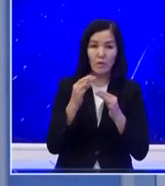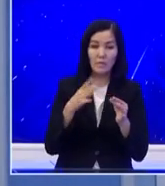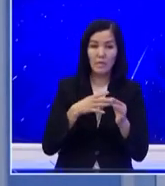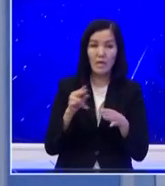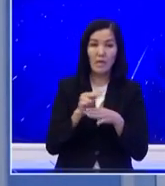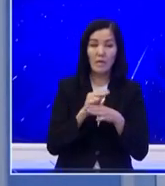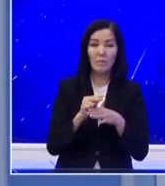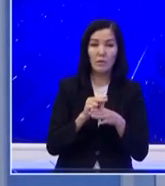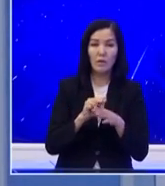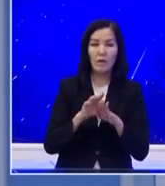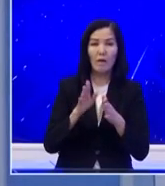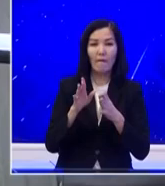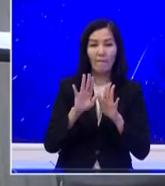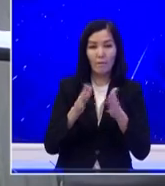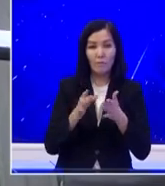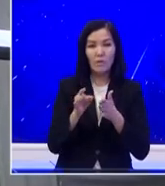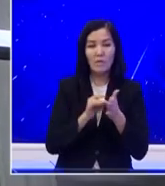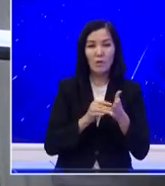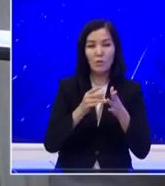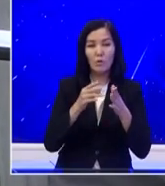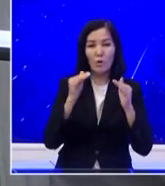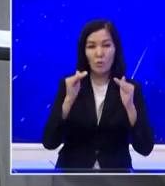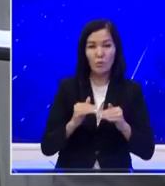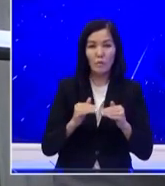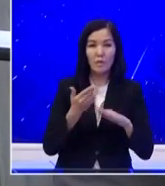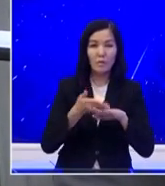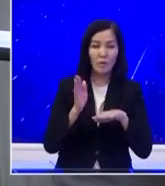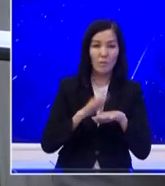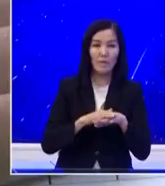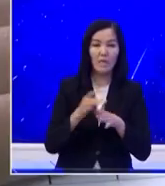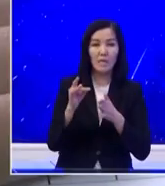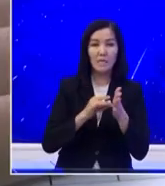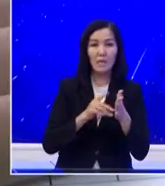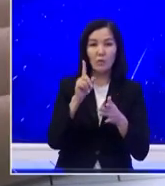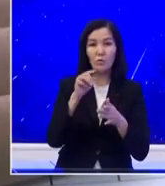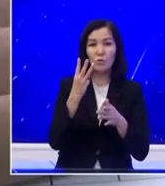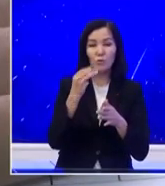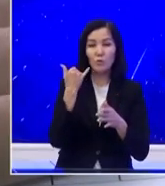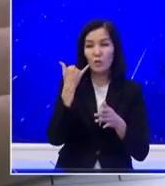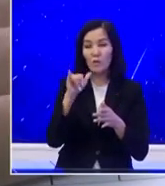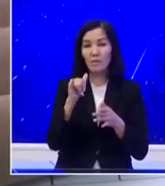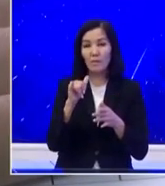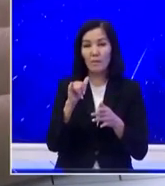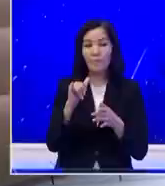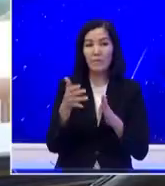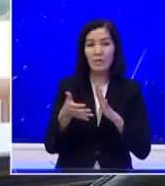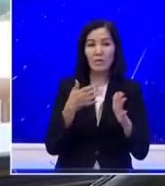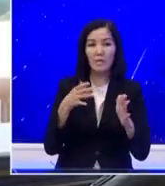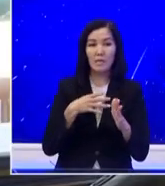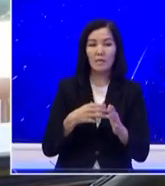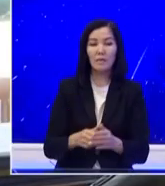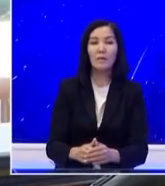Емделушісінің жағдайы күрт нашарласа, бірден жедел жәрдем қызметі арқылы науқасты жауапты дәрігерлерге тапсырады. 10 күн